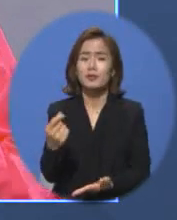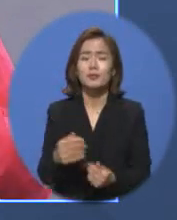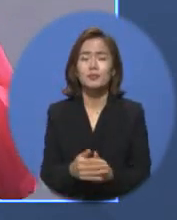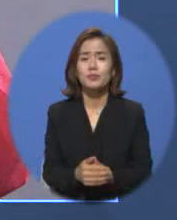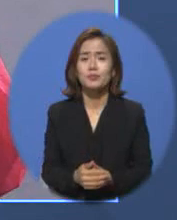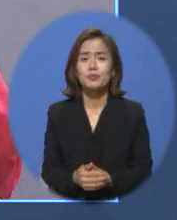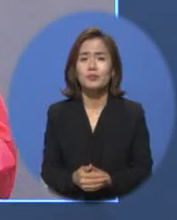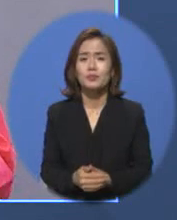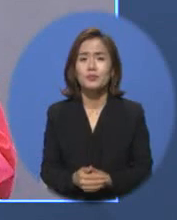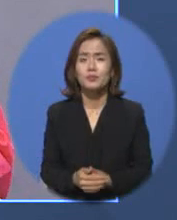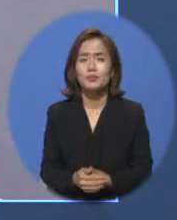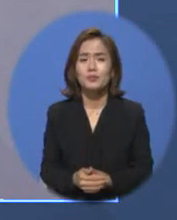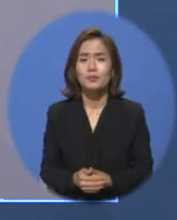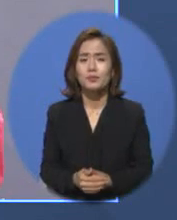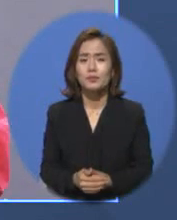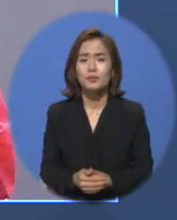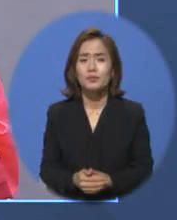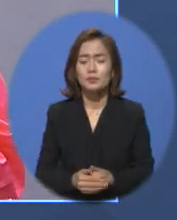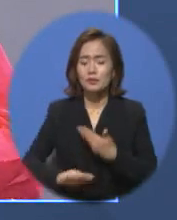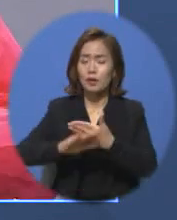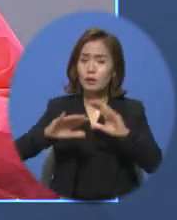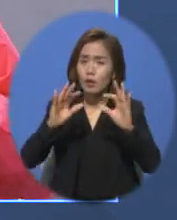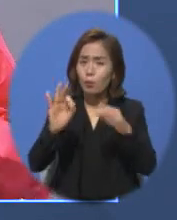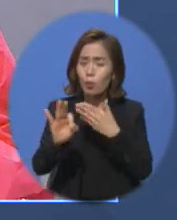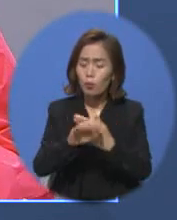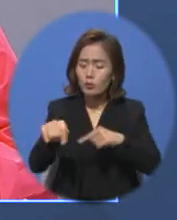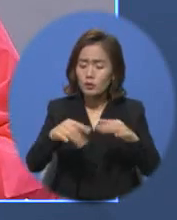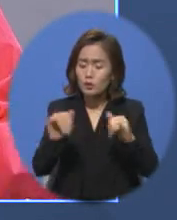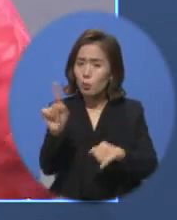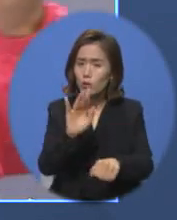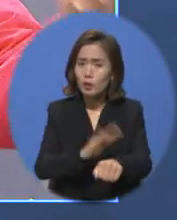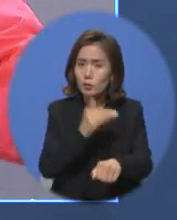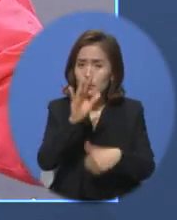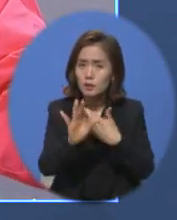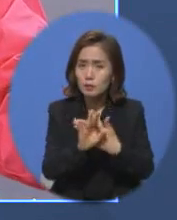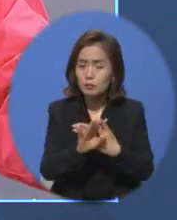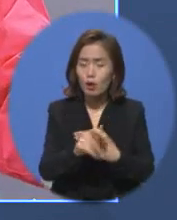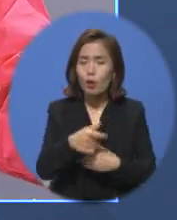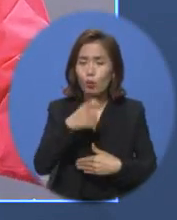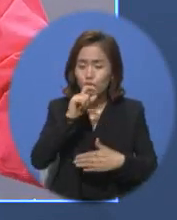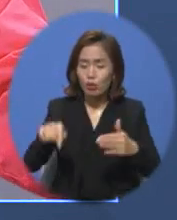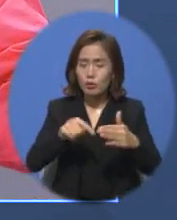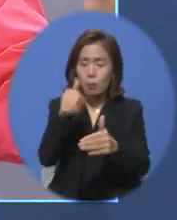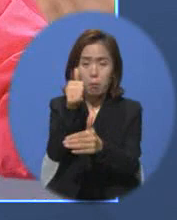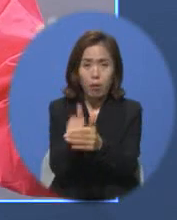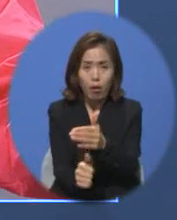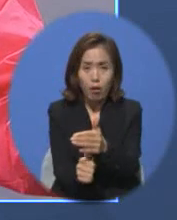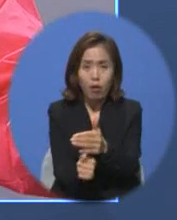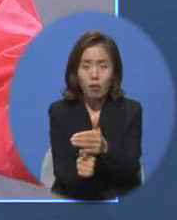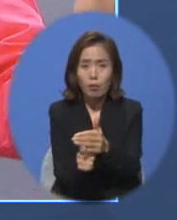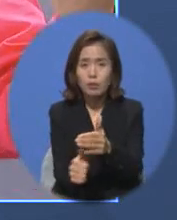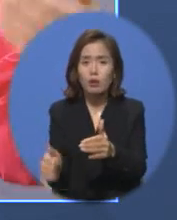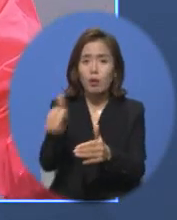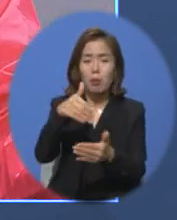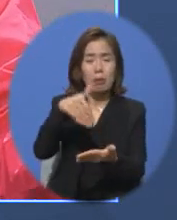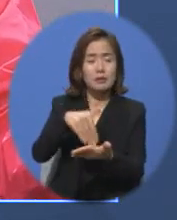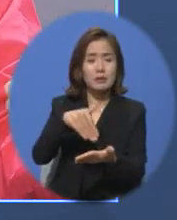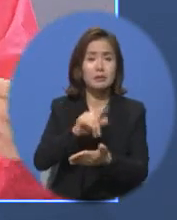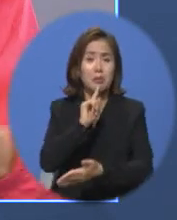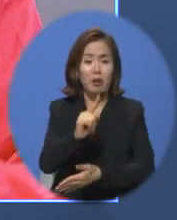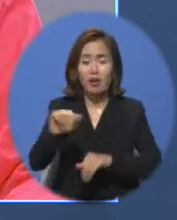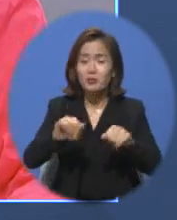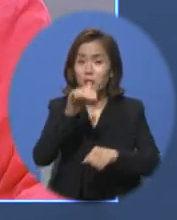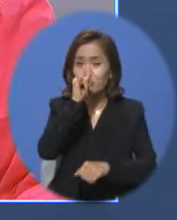에서는요. 이웃나라를보면, 정치인이잘못을저지르면 물에들어가몸을씻고 반성하는모습을보이며잘못을털어내곤합니다